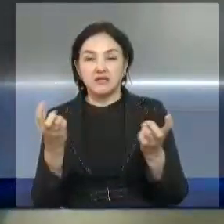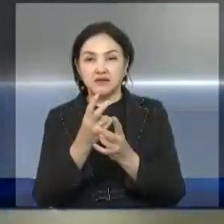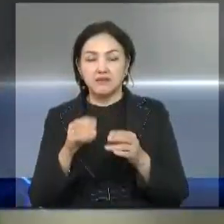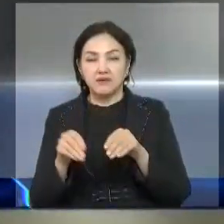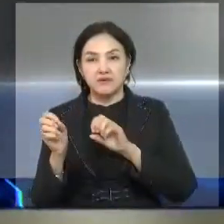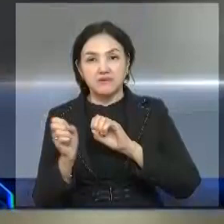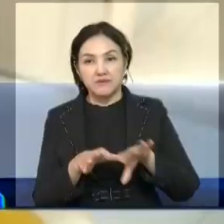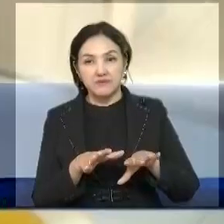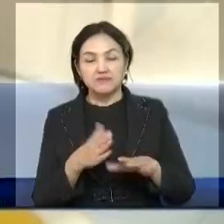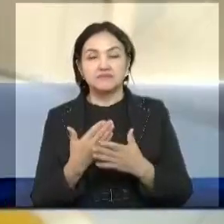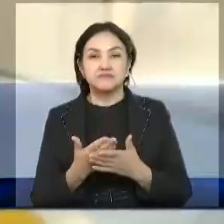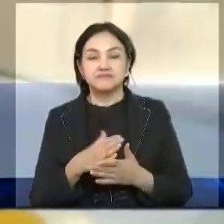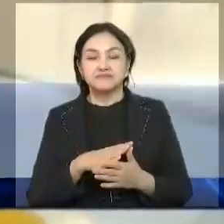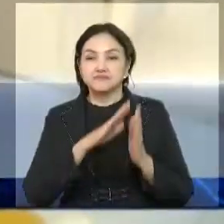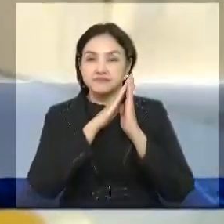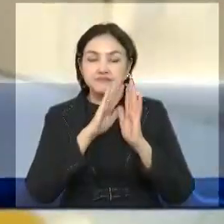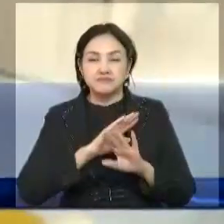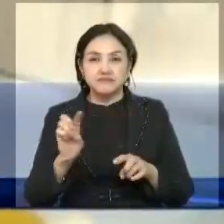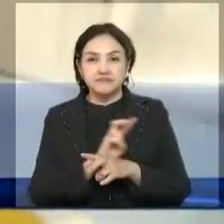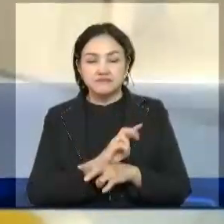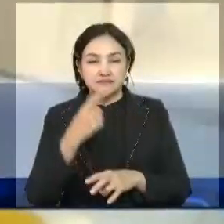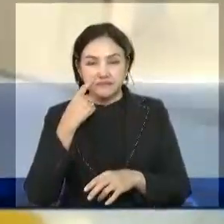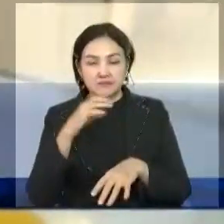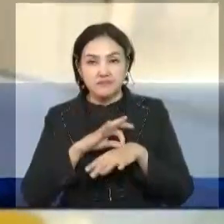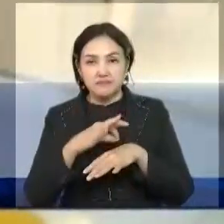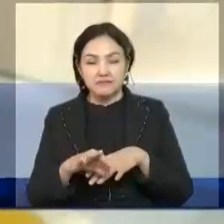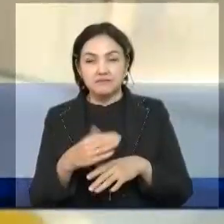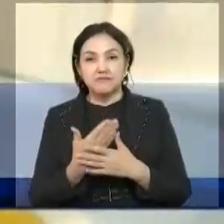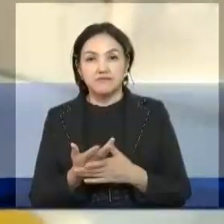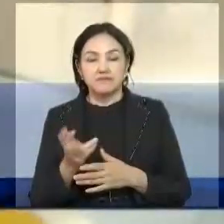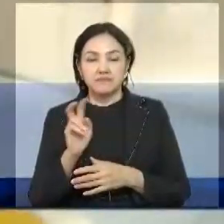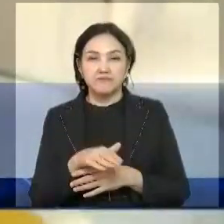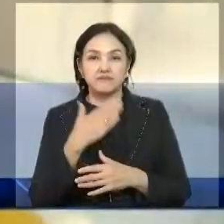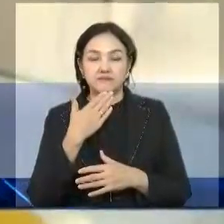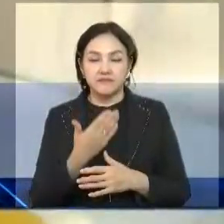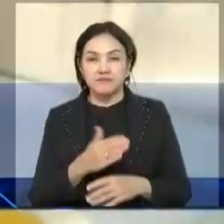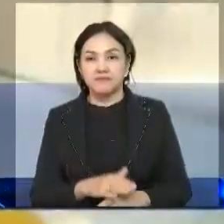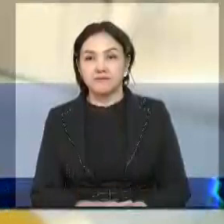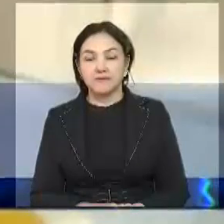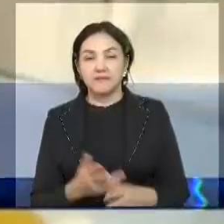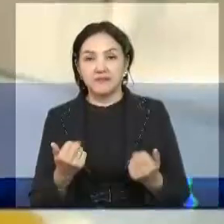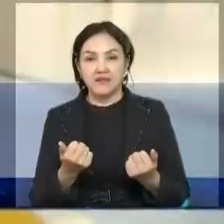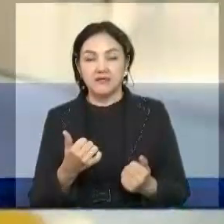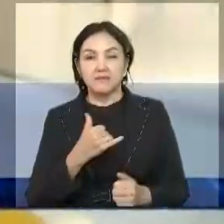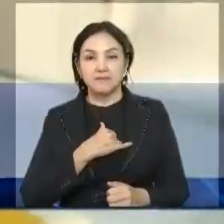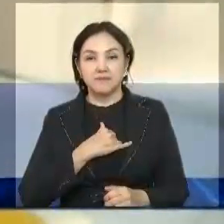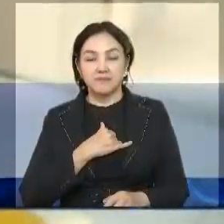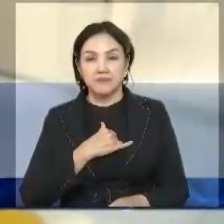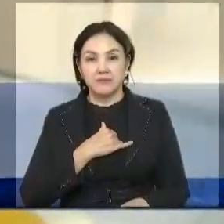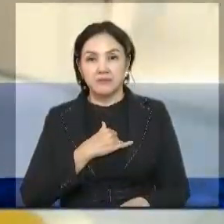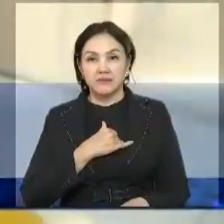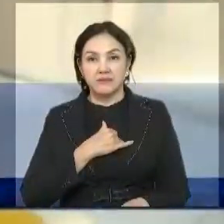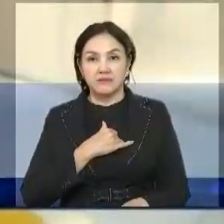удалять ночами Когда уже не спит Когда уже зуб запущен они только тогда обращаются и конечно у нас